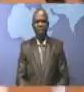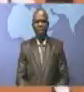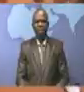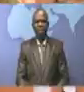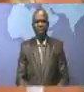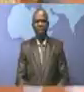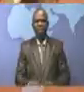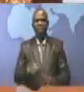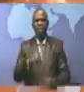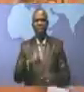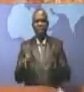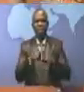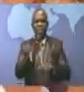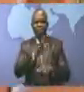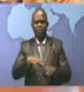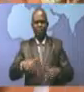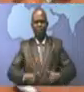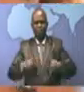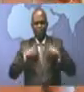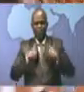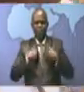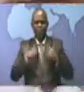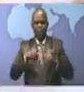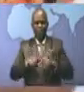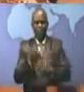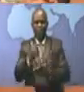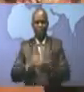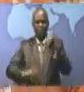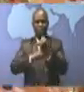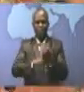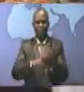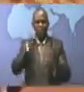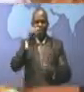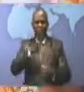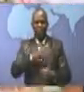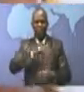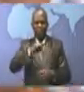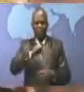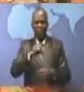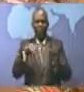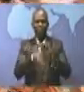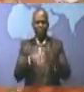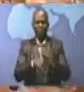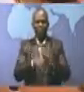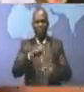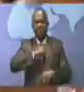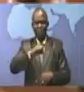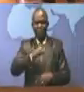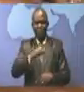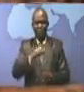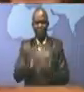Même les petits enfants et biscuits vignona étaient sur place pour soutenir les Bakenyirarugamba, femmes membres du parti